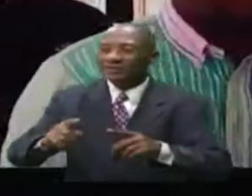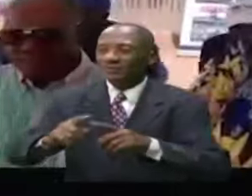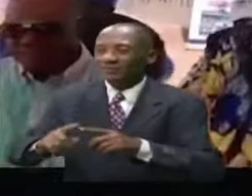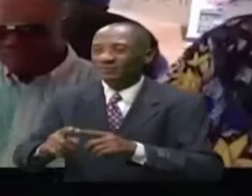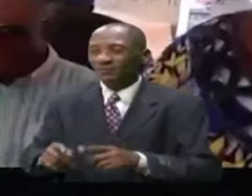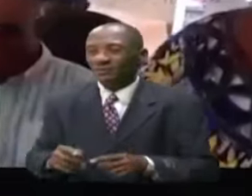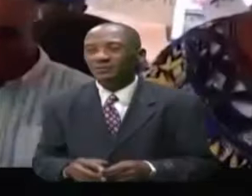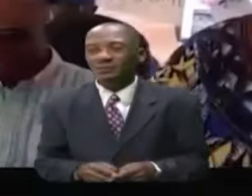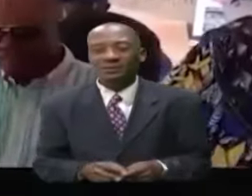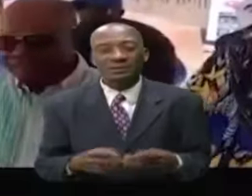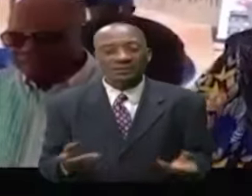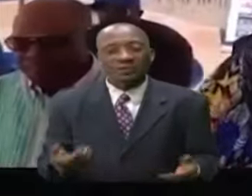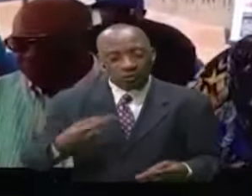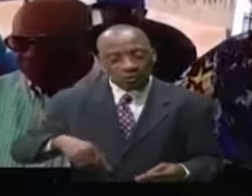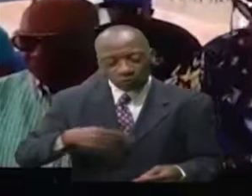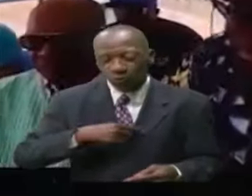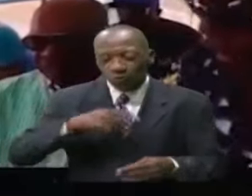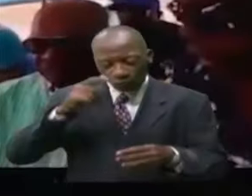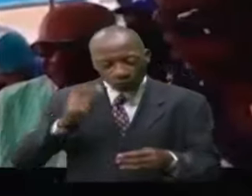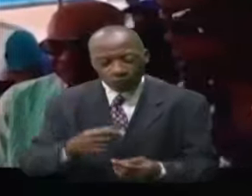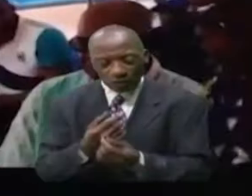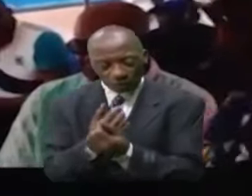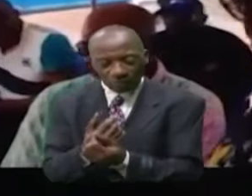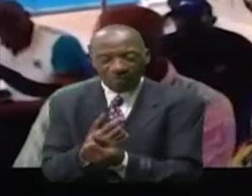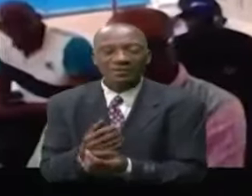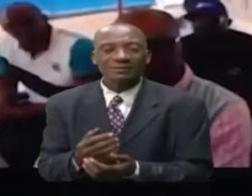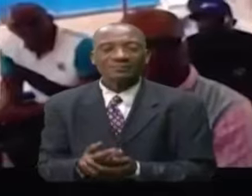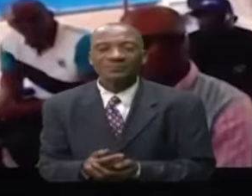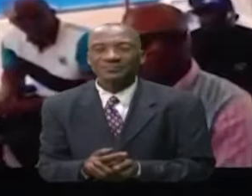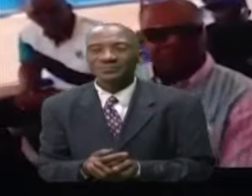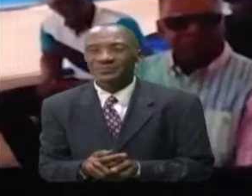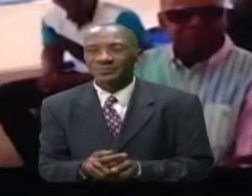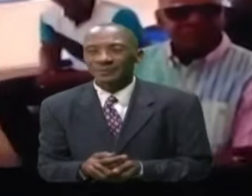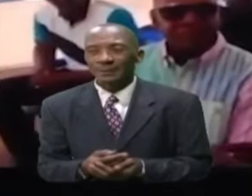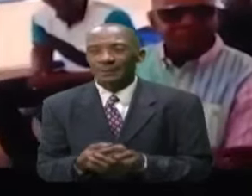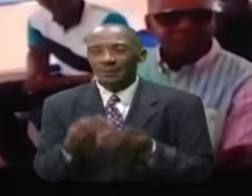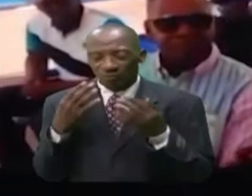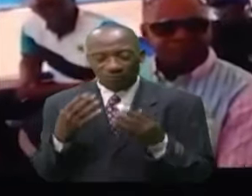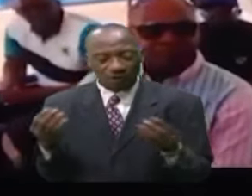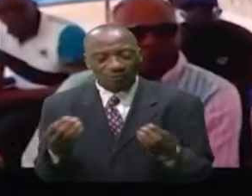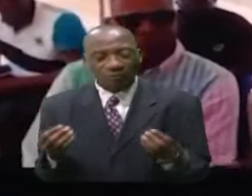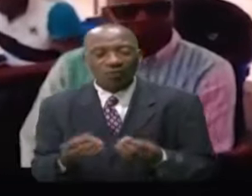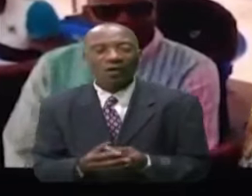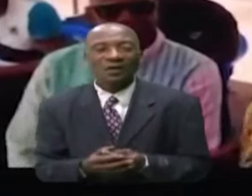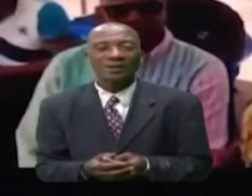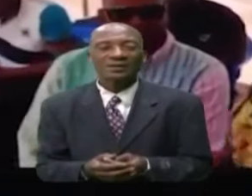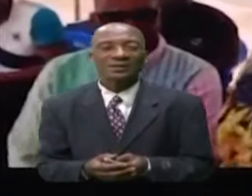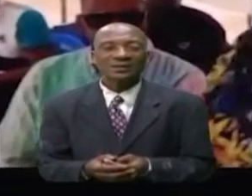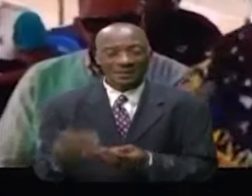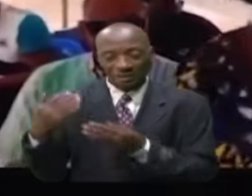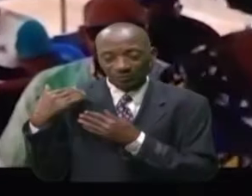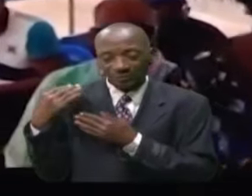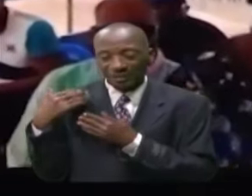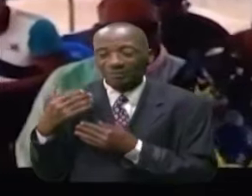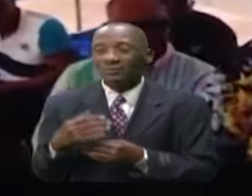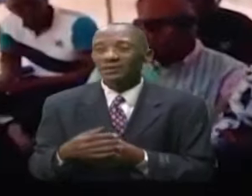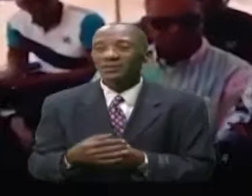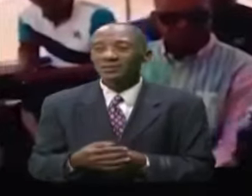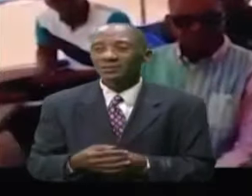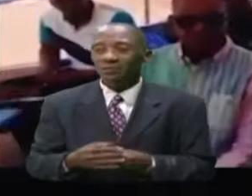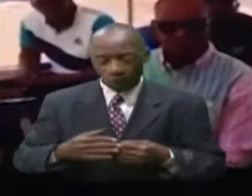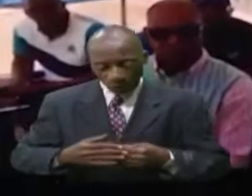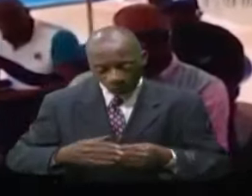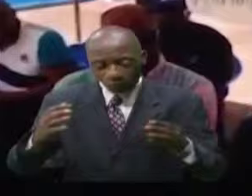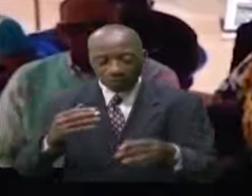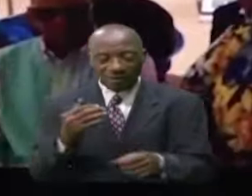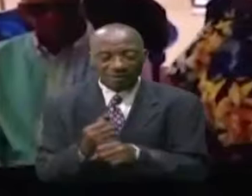études. De son côté, le maire adjoint de la ville de Kikwit, Mme Charlotte Lula, s'est dit satisfaite de cette initiative. Elle invite les